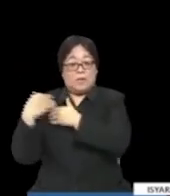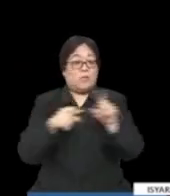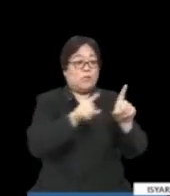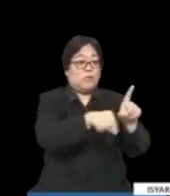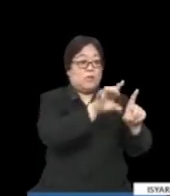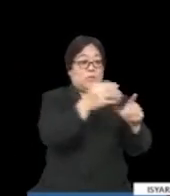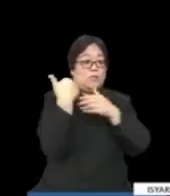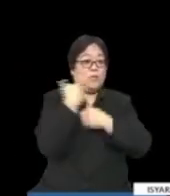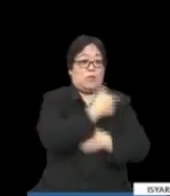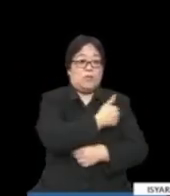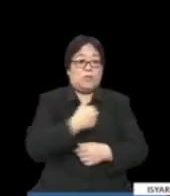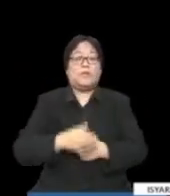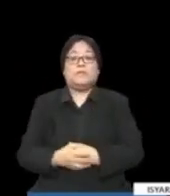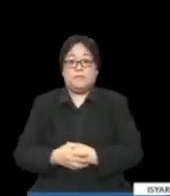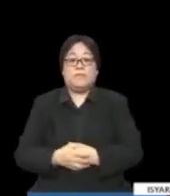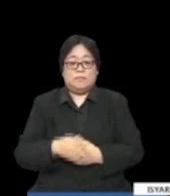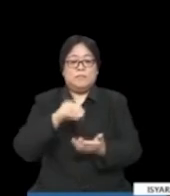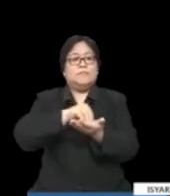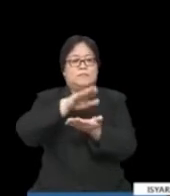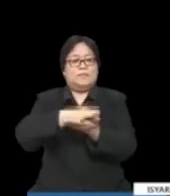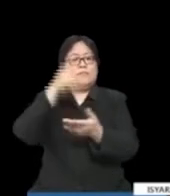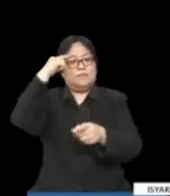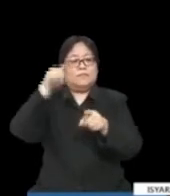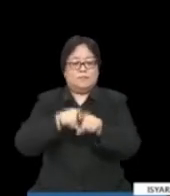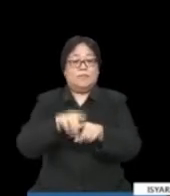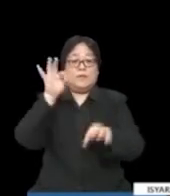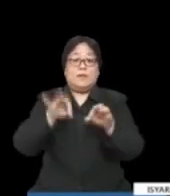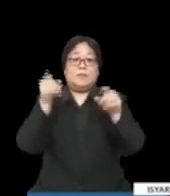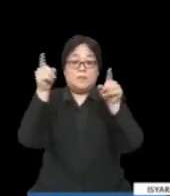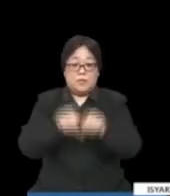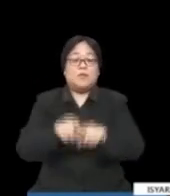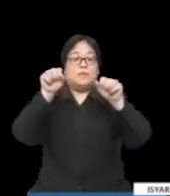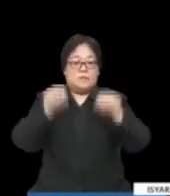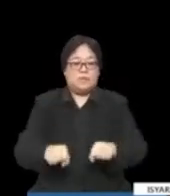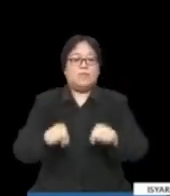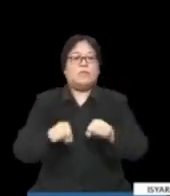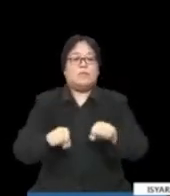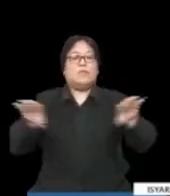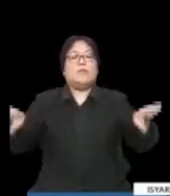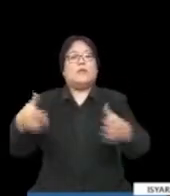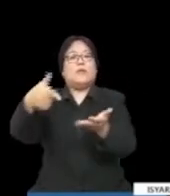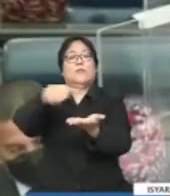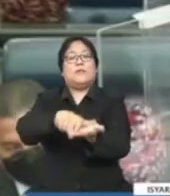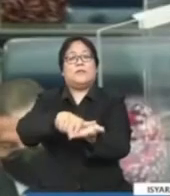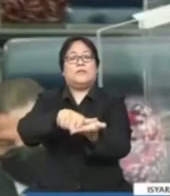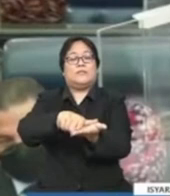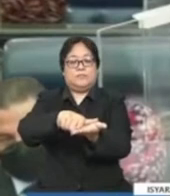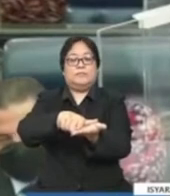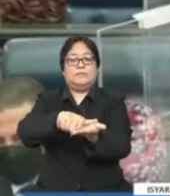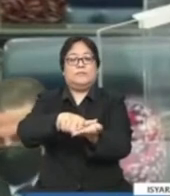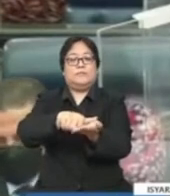dan 1,800 adalah di pihak Indonesia. Ini kos yang kita persetujui. Kalau berlaku, ini boleh buat satu